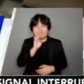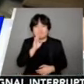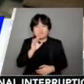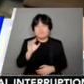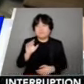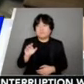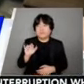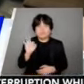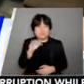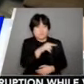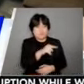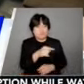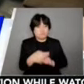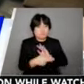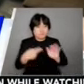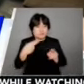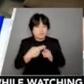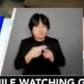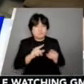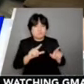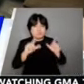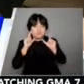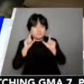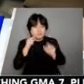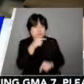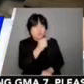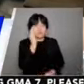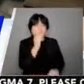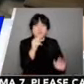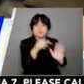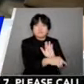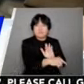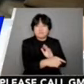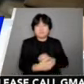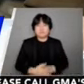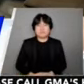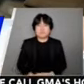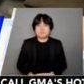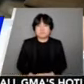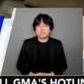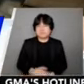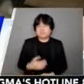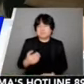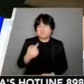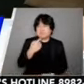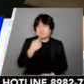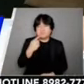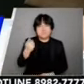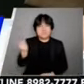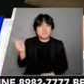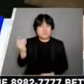mga tao na ayaw niyang ipabanggit? Na halos doon pa lang gusto na ako sipain, bugbugin.